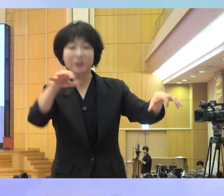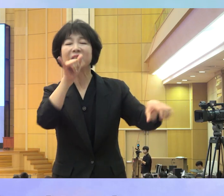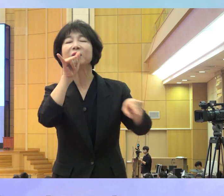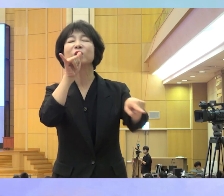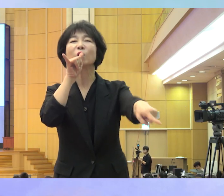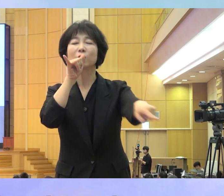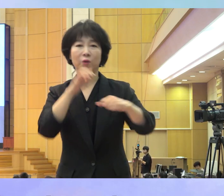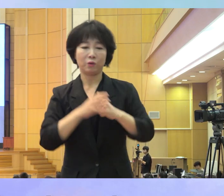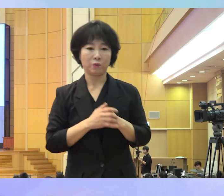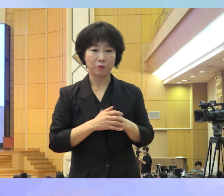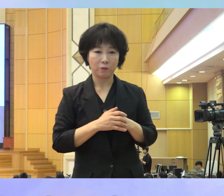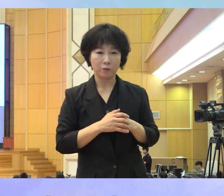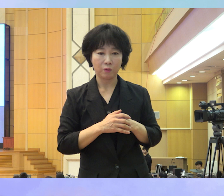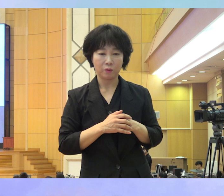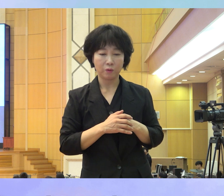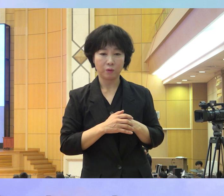뜻이지요.